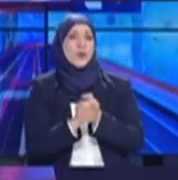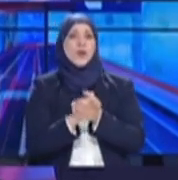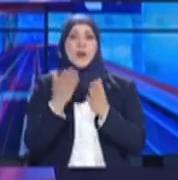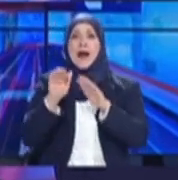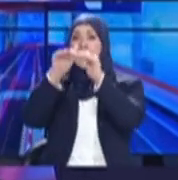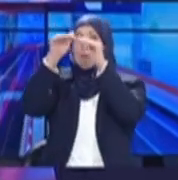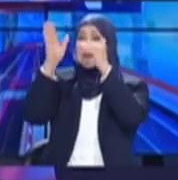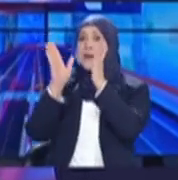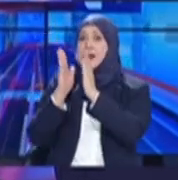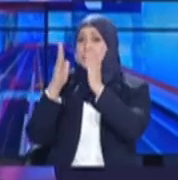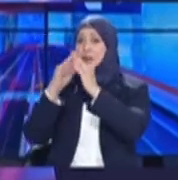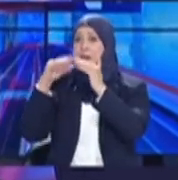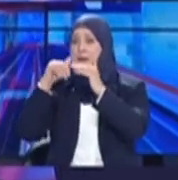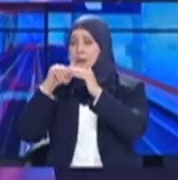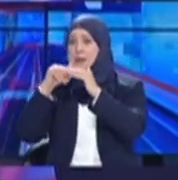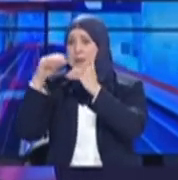اللي